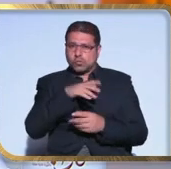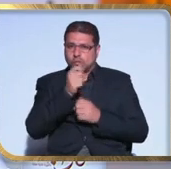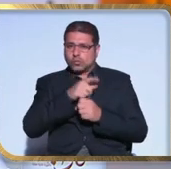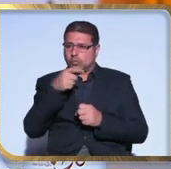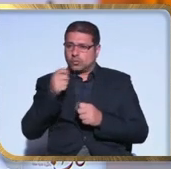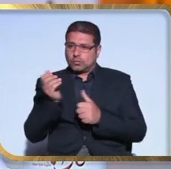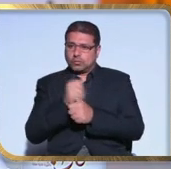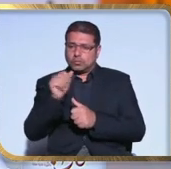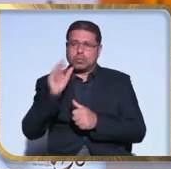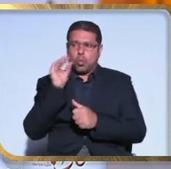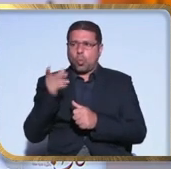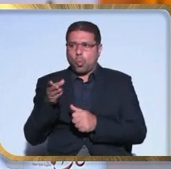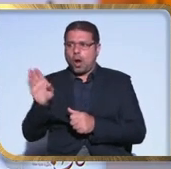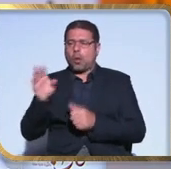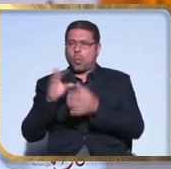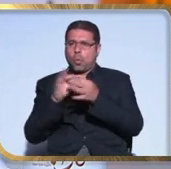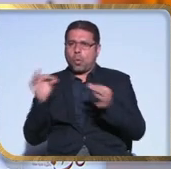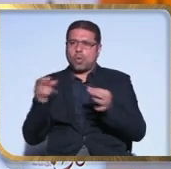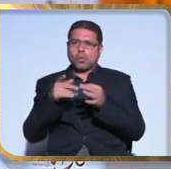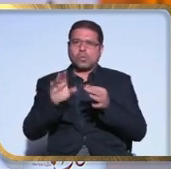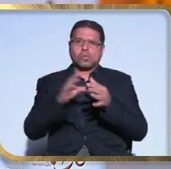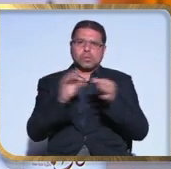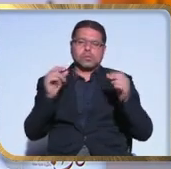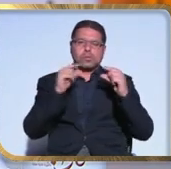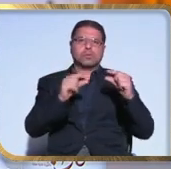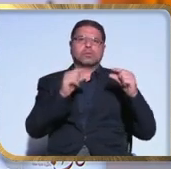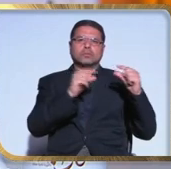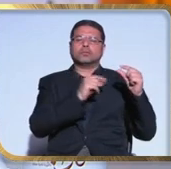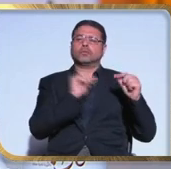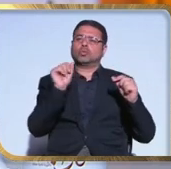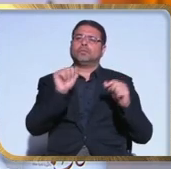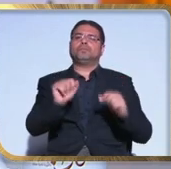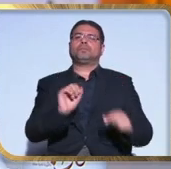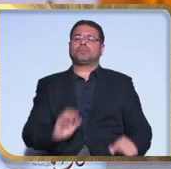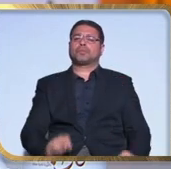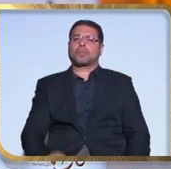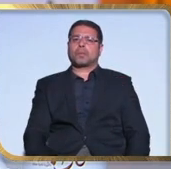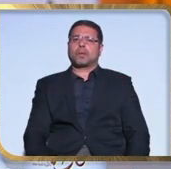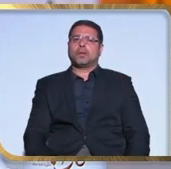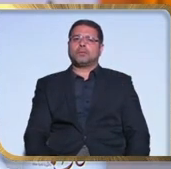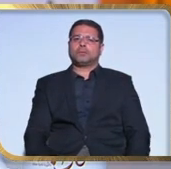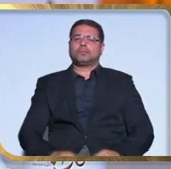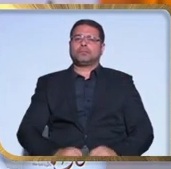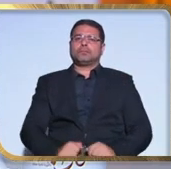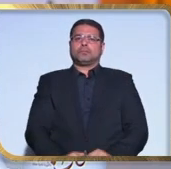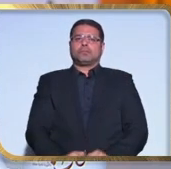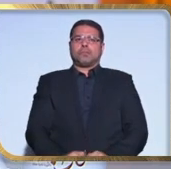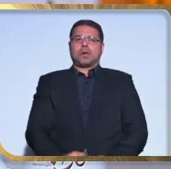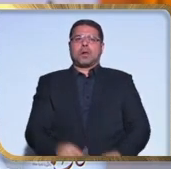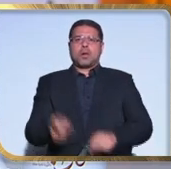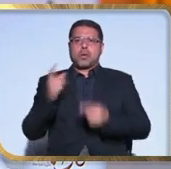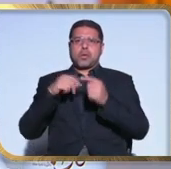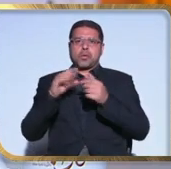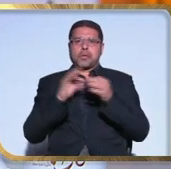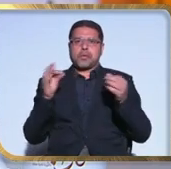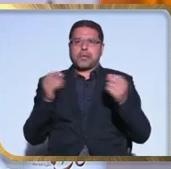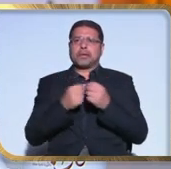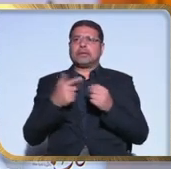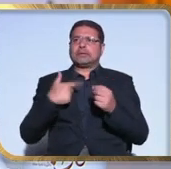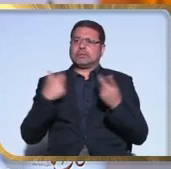واحده بروايه الاحاديث او باحاديث بترويها وبيل التصق